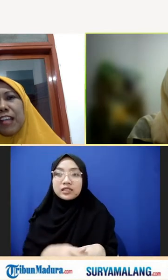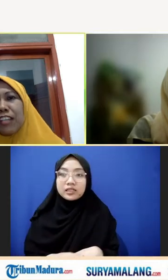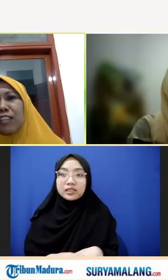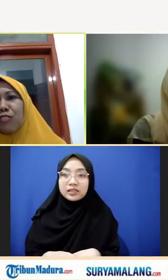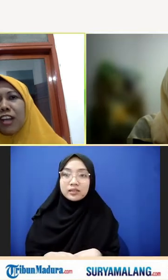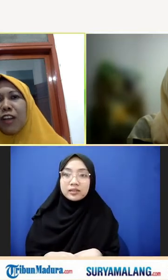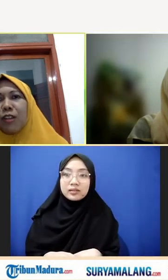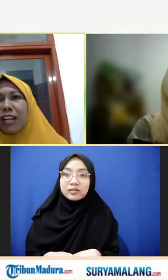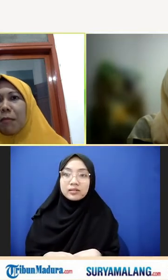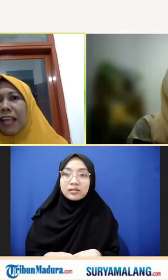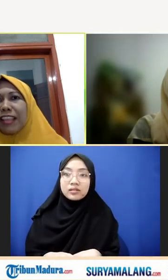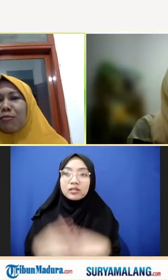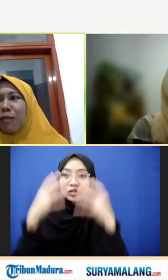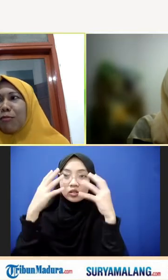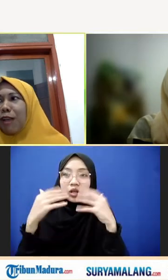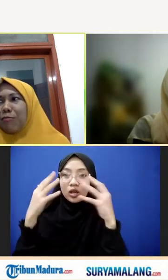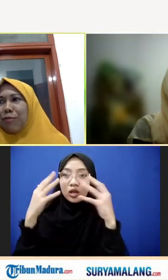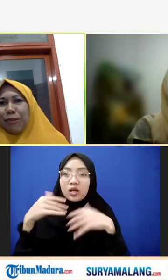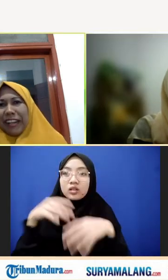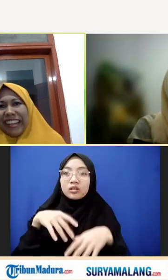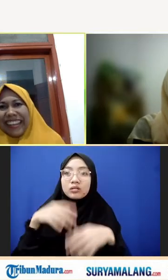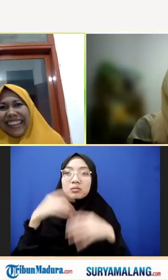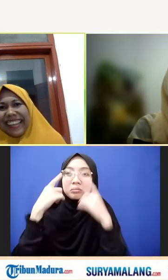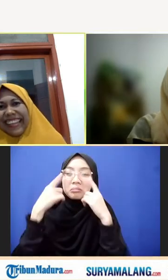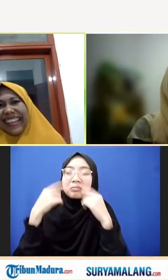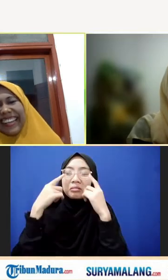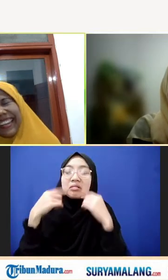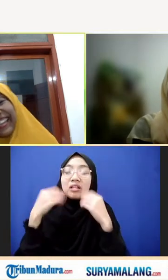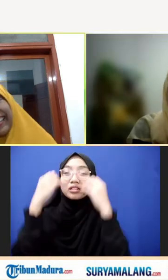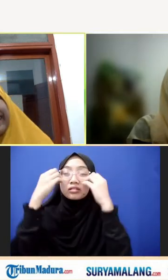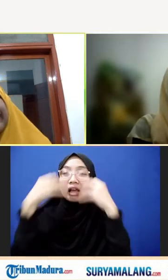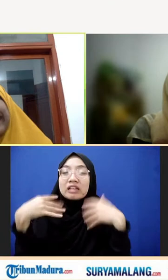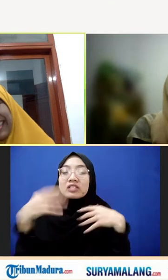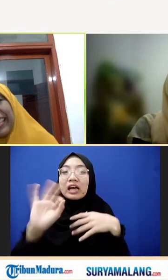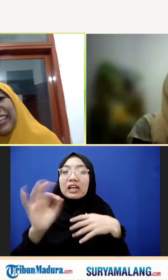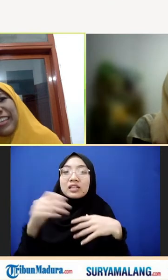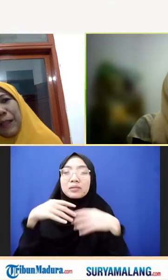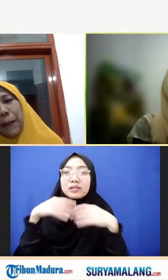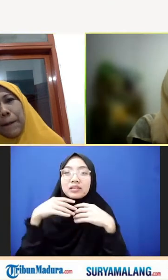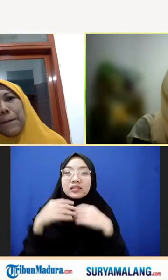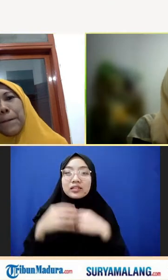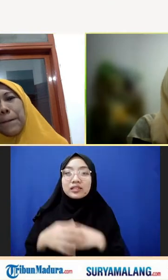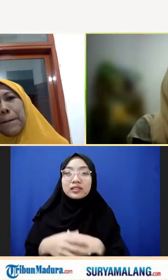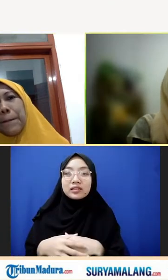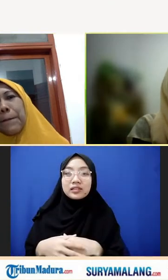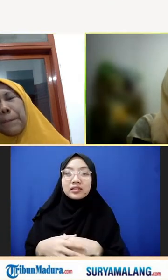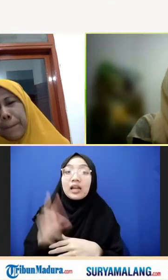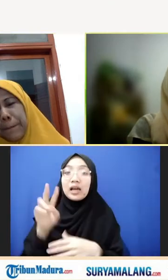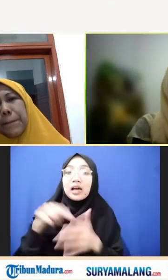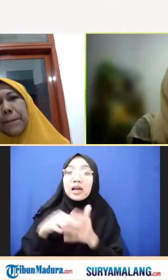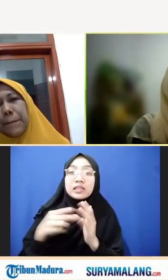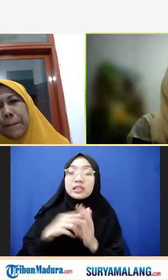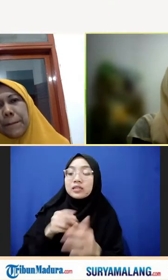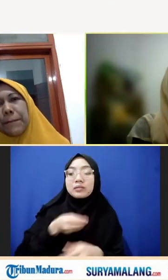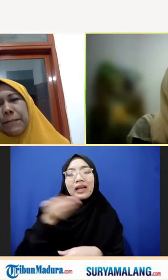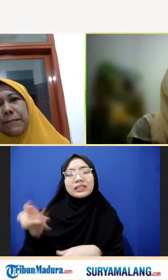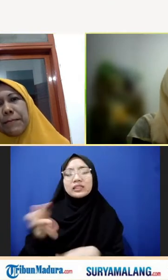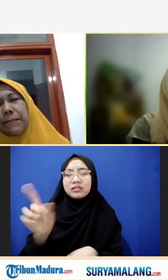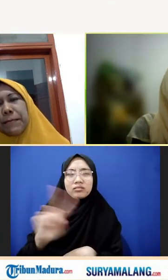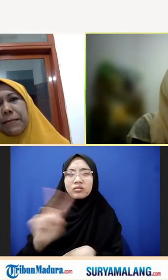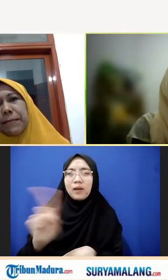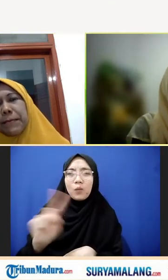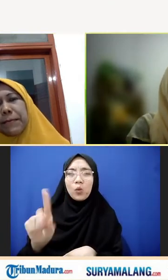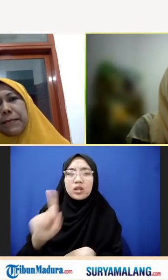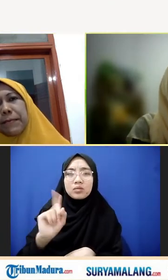Iya, nangisnya juga nggak keluar air mata, cuma pura-pura. Justru nggak boleh dikasih. Karena